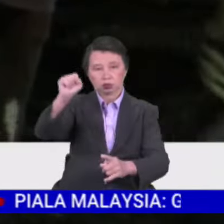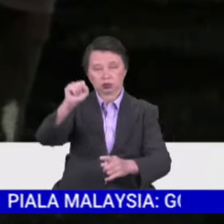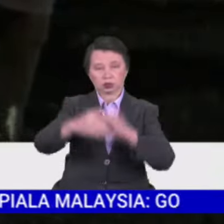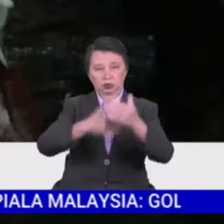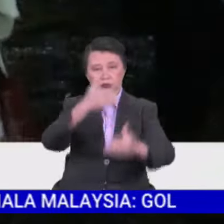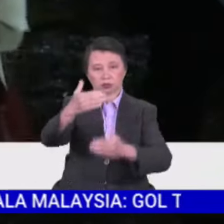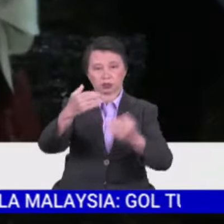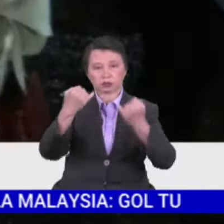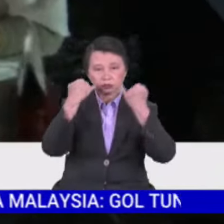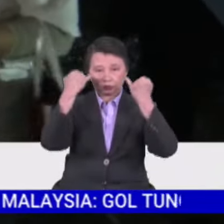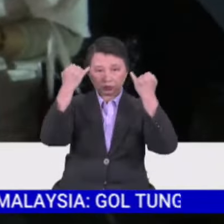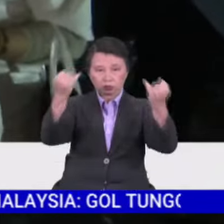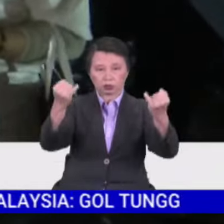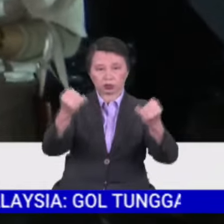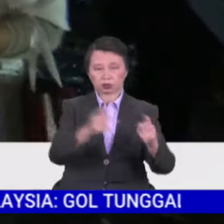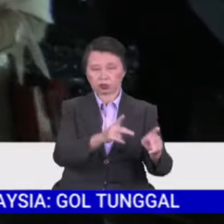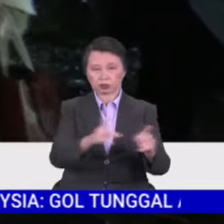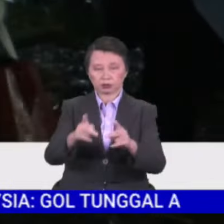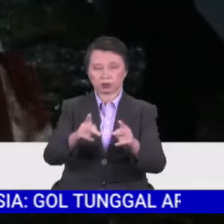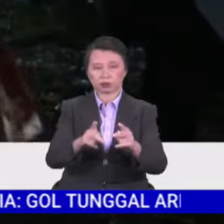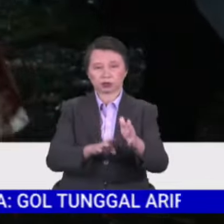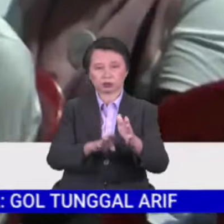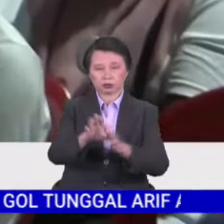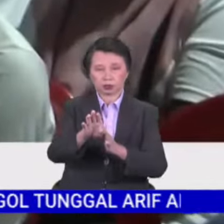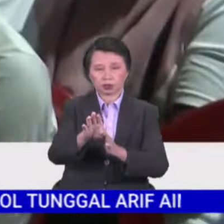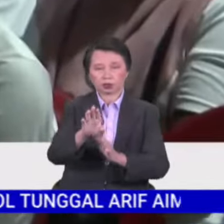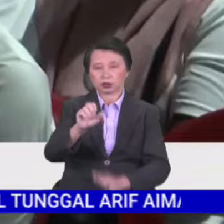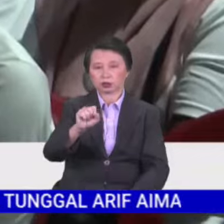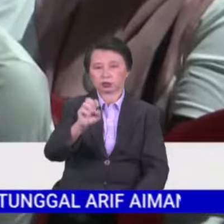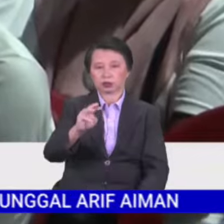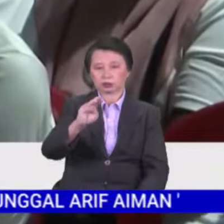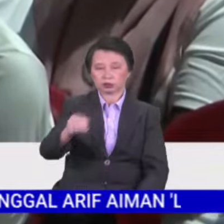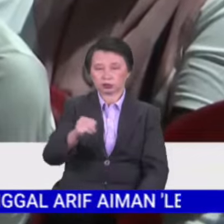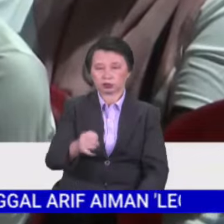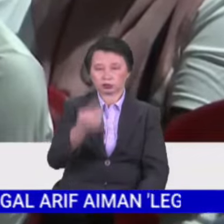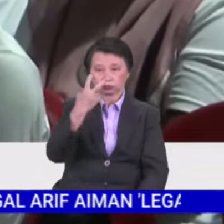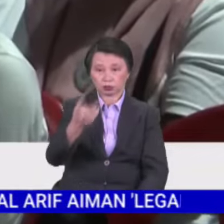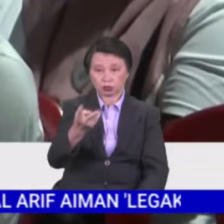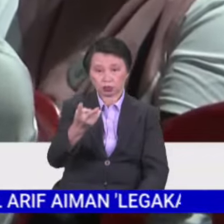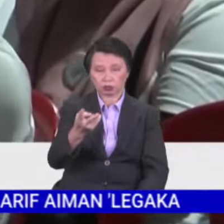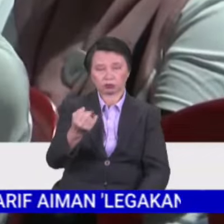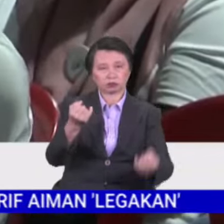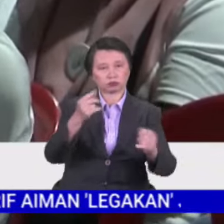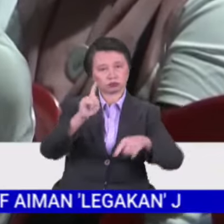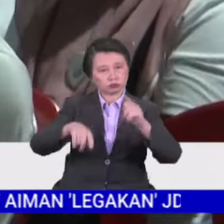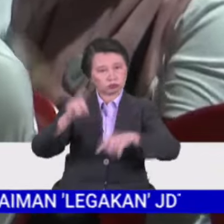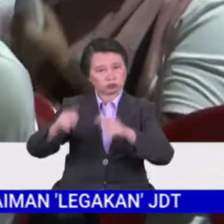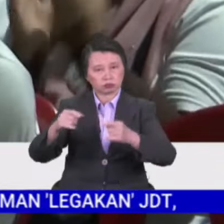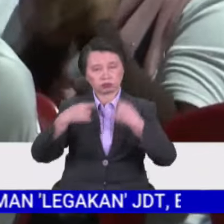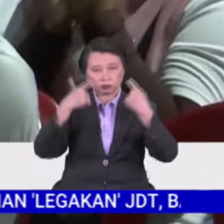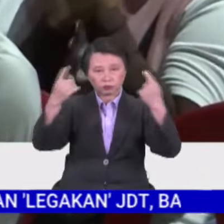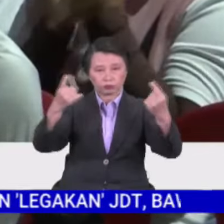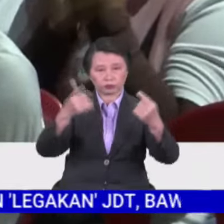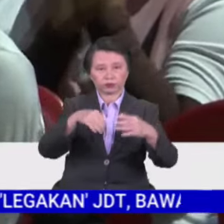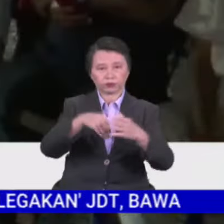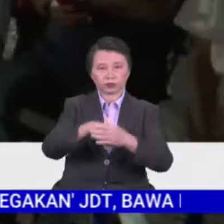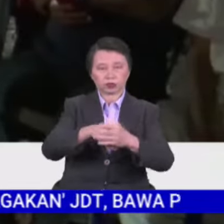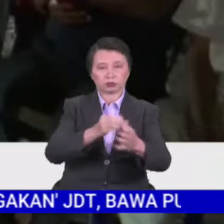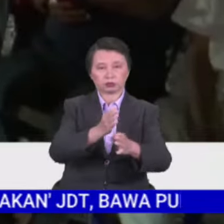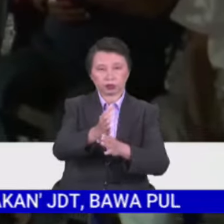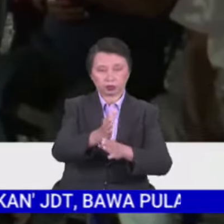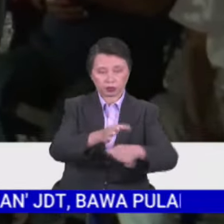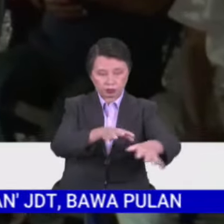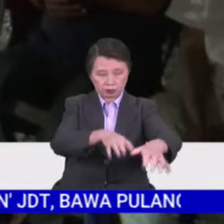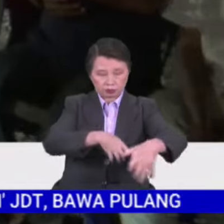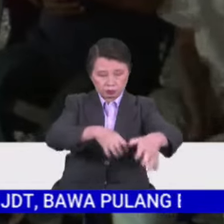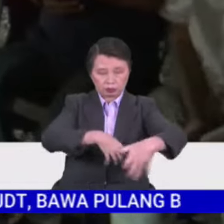Jaya SMJ dan Pelan Pembangunan SMJ yang mula menampakkan pelbagai kejayaan terutama dalam sektor pertanian